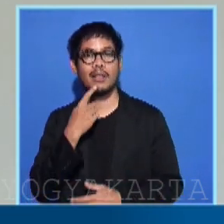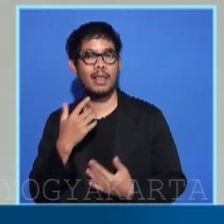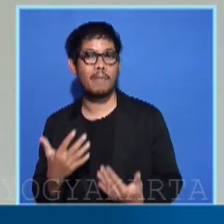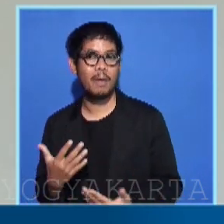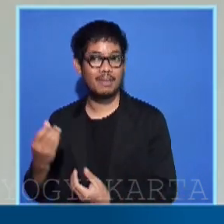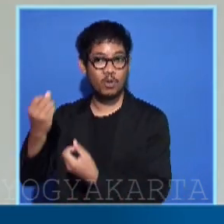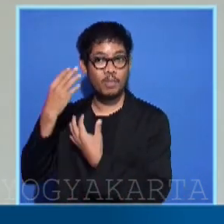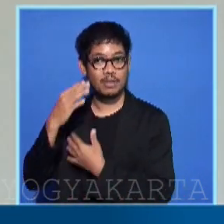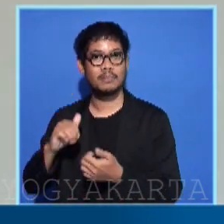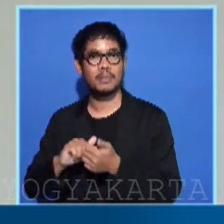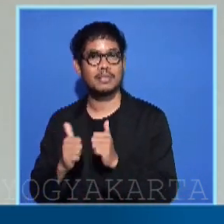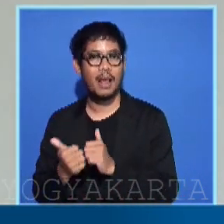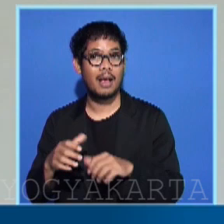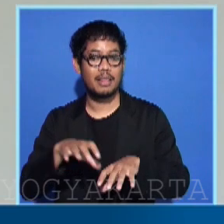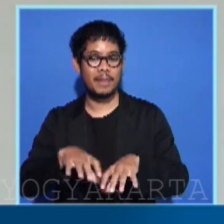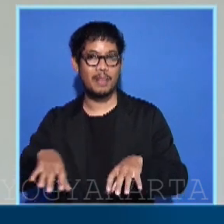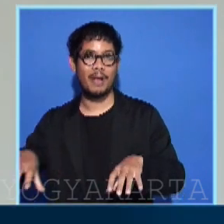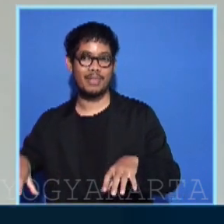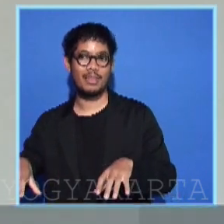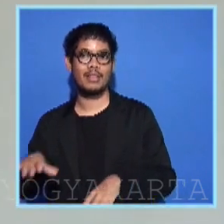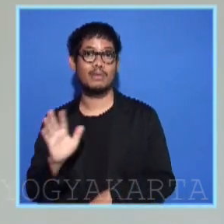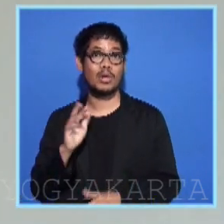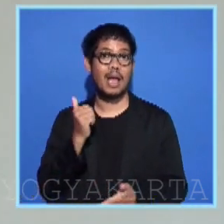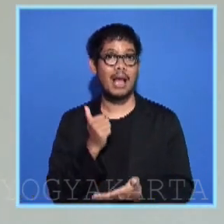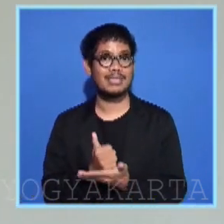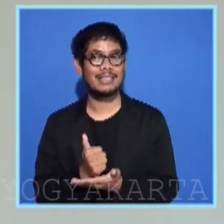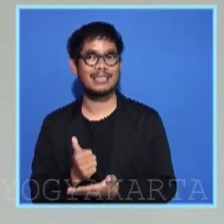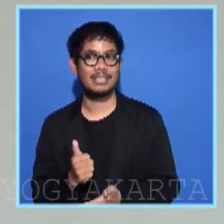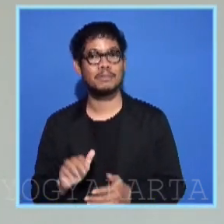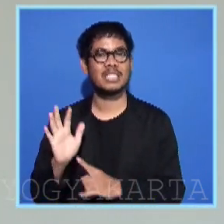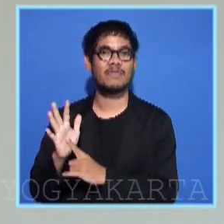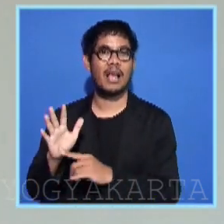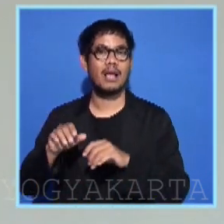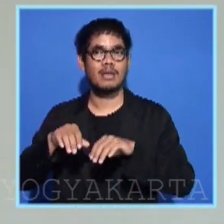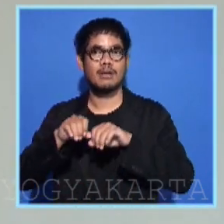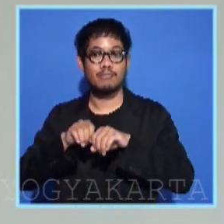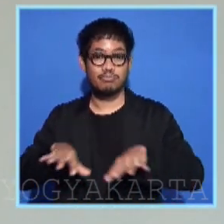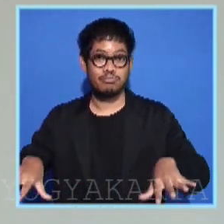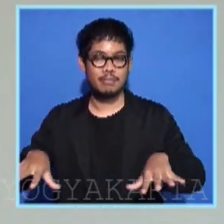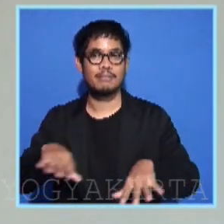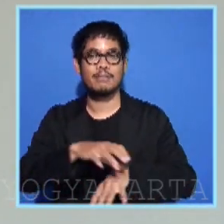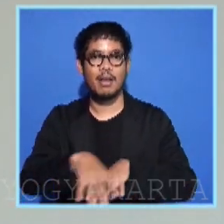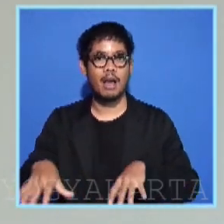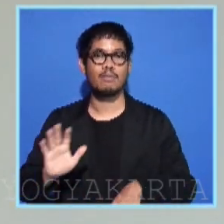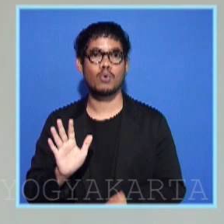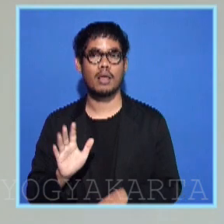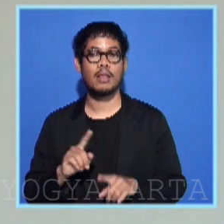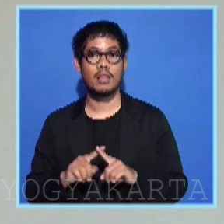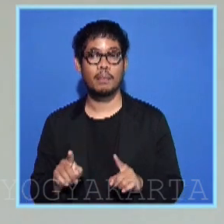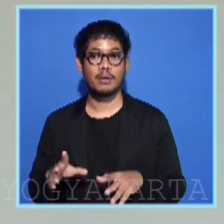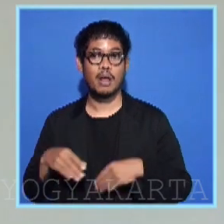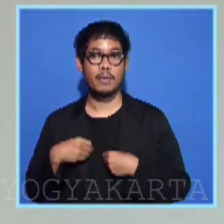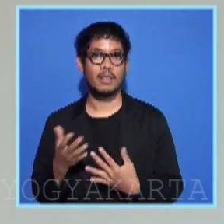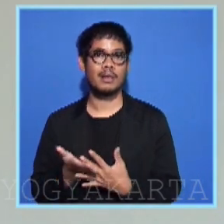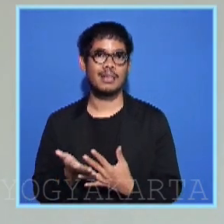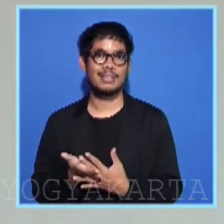penting. Jadi tidak hanya kemudian asal ada di sebar, karena bagaimanapun kita harus memberikan akses perhatian yang sama kepada seluruh